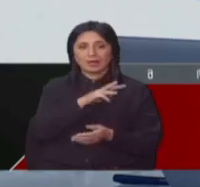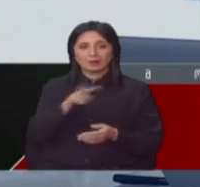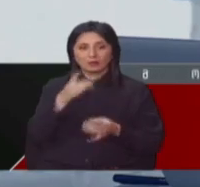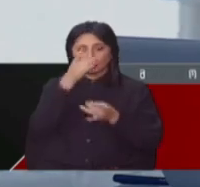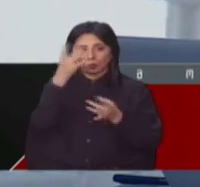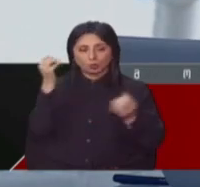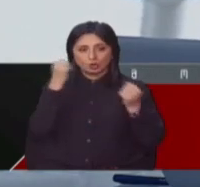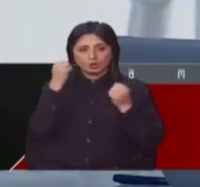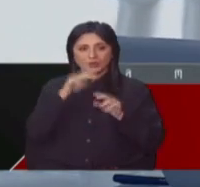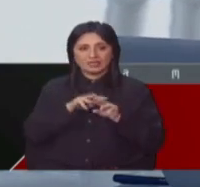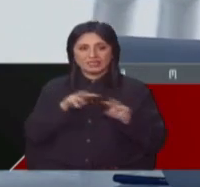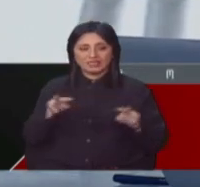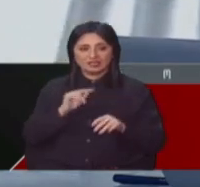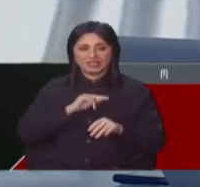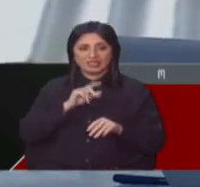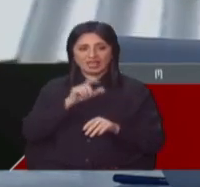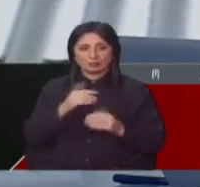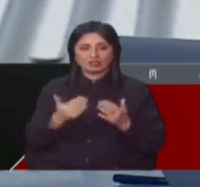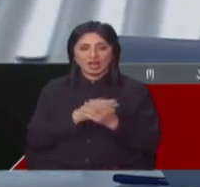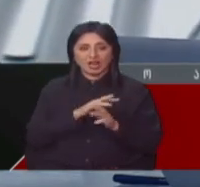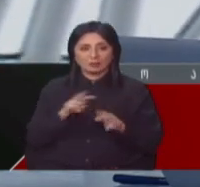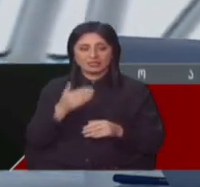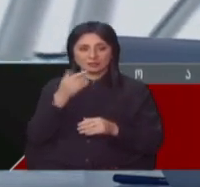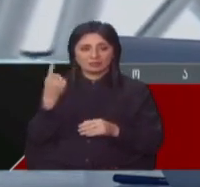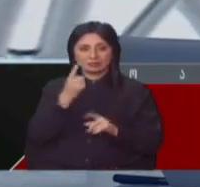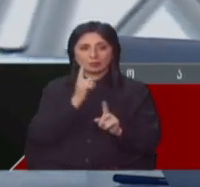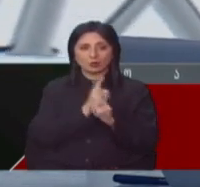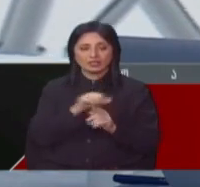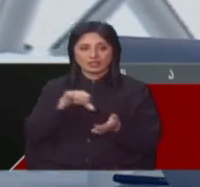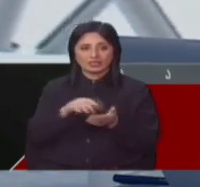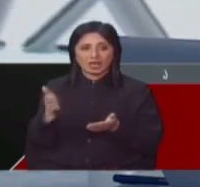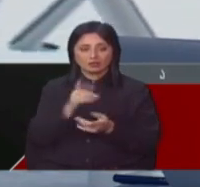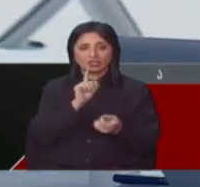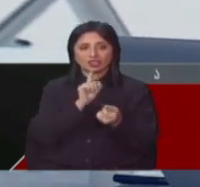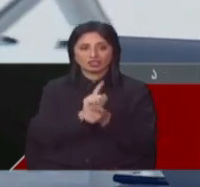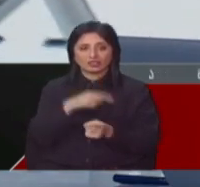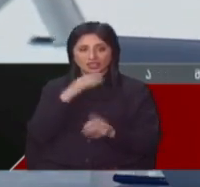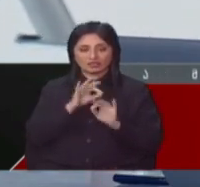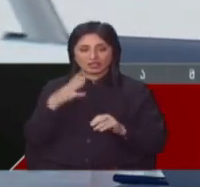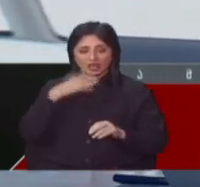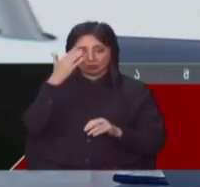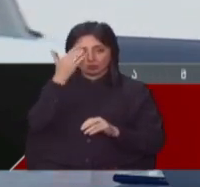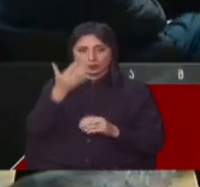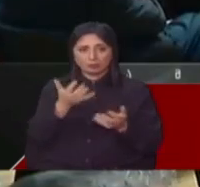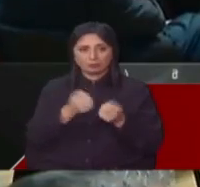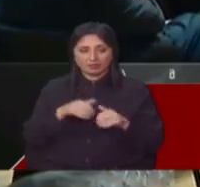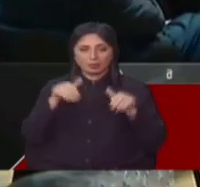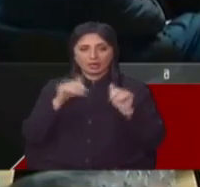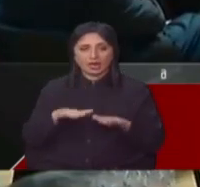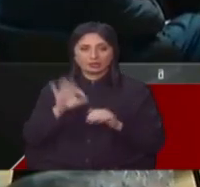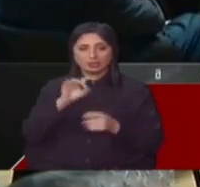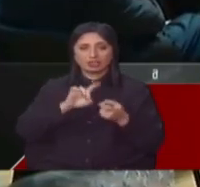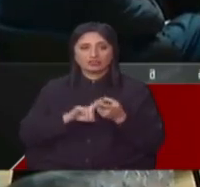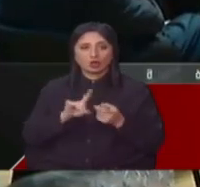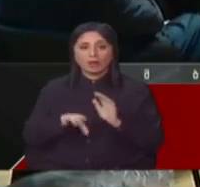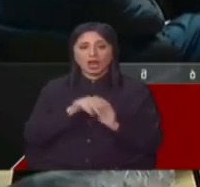პრემიერ-მინისტრმა კულტურისა და სპორტის სამინისტროს თანამშრომლებს ახალი მინისტრი და მისი პირველი მოადგილე წარუდგინა. შეხვედრაზე აღინიშნა ქართული ოცნების მიერ მიღებული გადაწყვეტილების